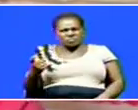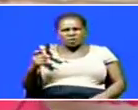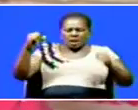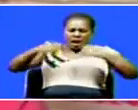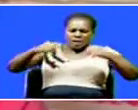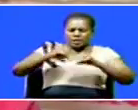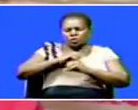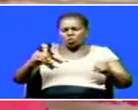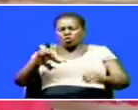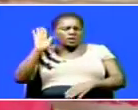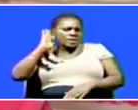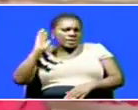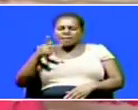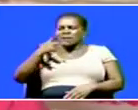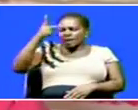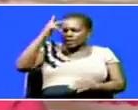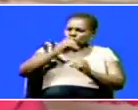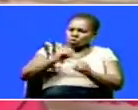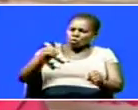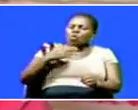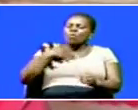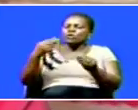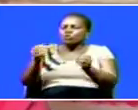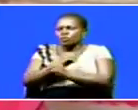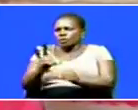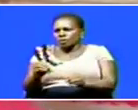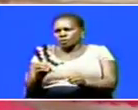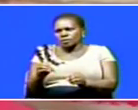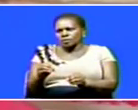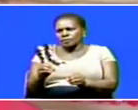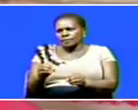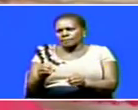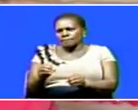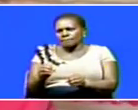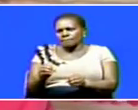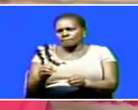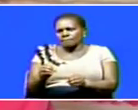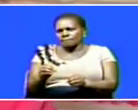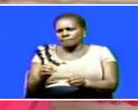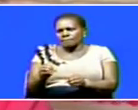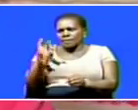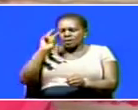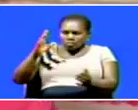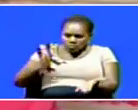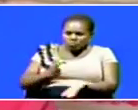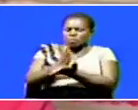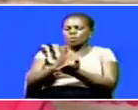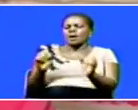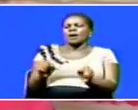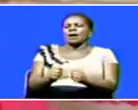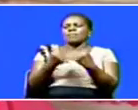waelewani wasikii wazazi, wataki kufanya suruhu. Si unabii unatimia? Na unabii ule mzuri utatimizwa na